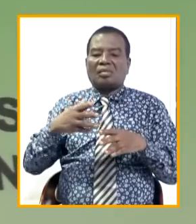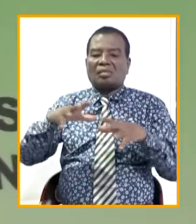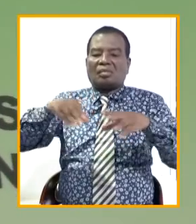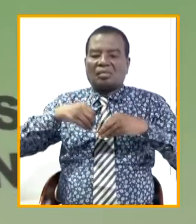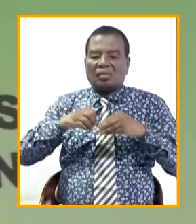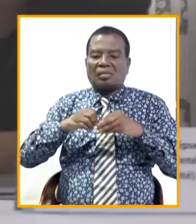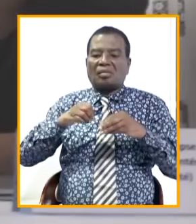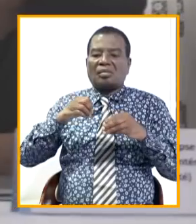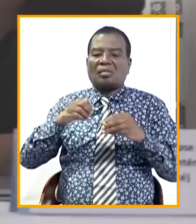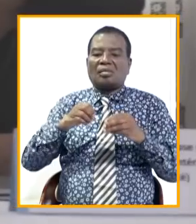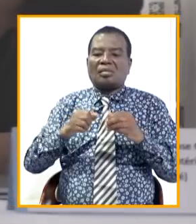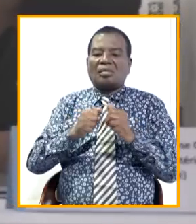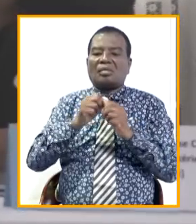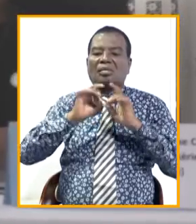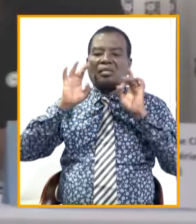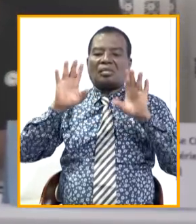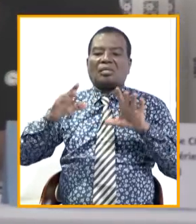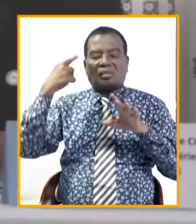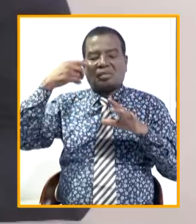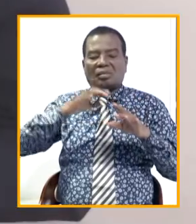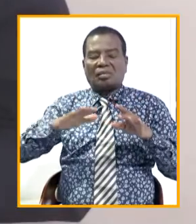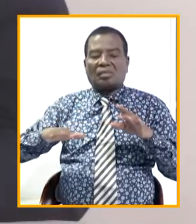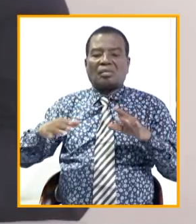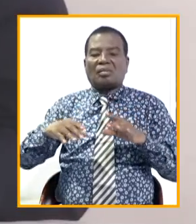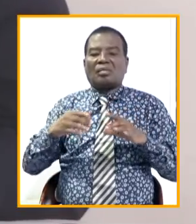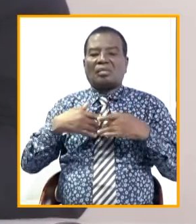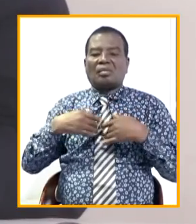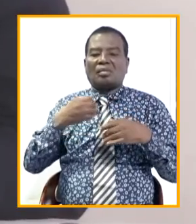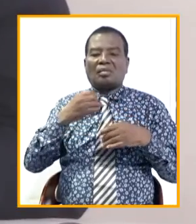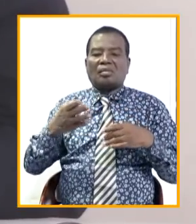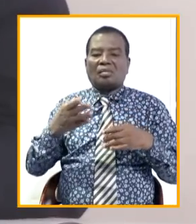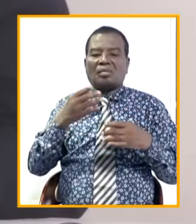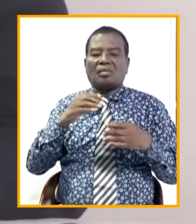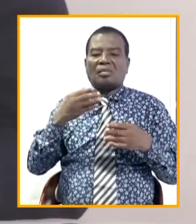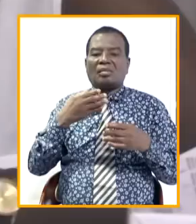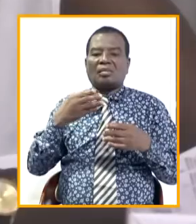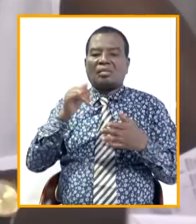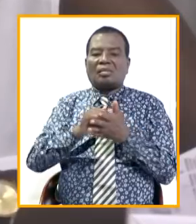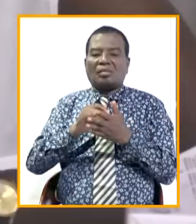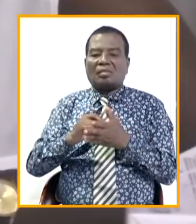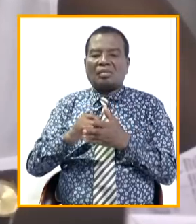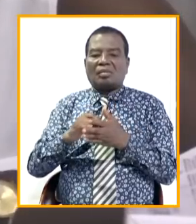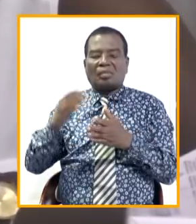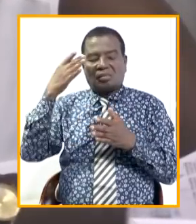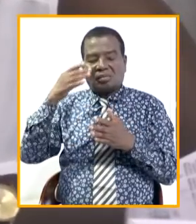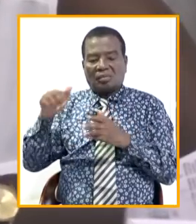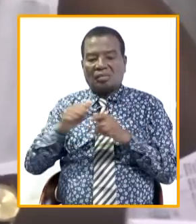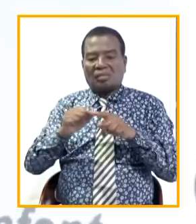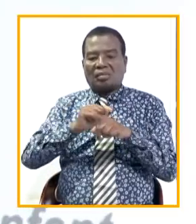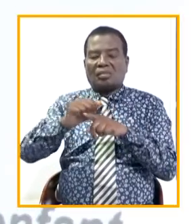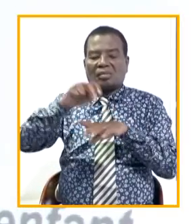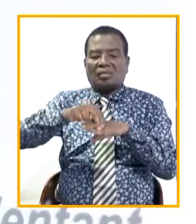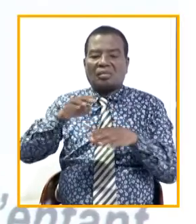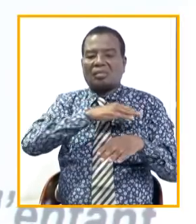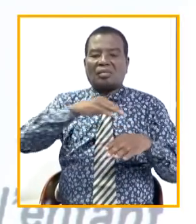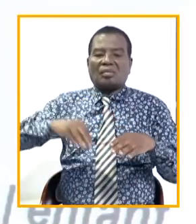adoption sans danger pour l'enfant nécessite une maîtrise de la procédure. Cette maîtrise passant par la formation, les membres du